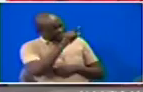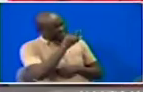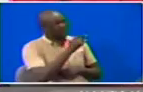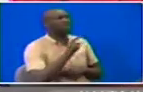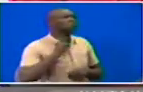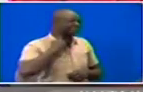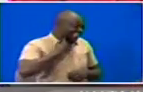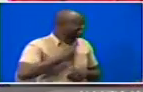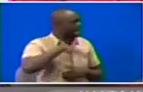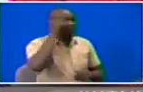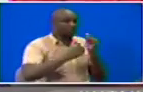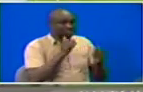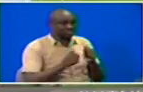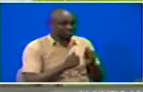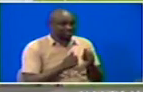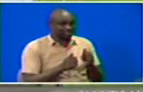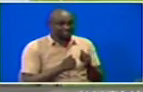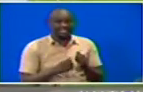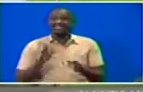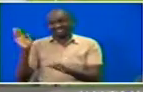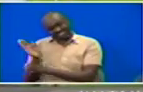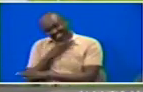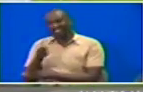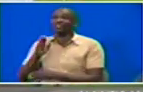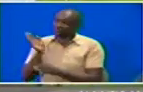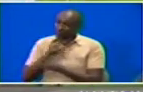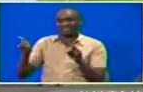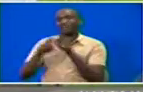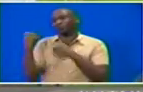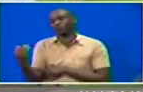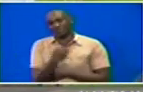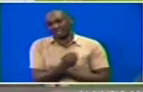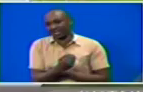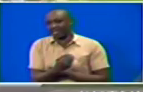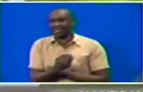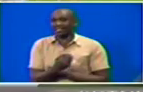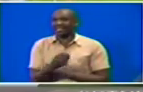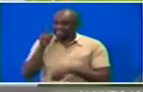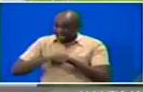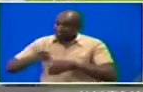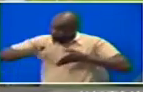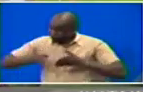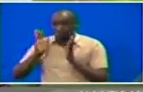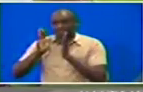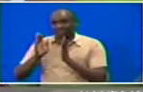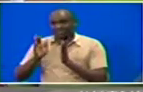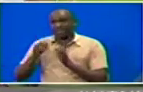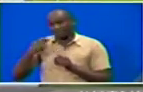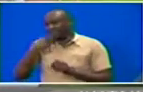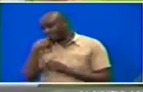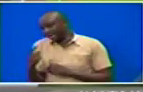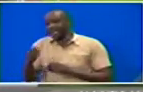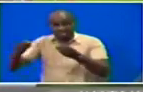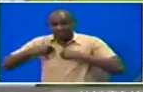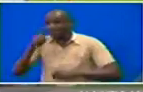song? Album nyimbo ni kama watoto. Nikikuwa favorite. Ukiisha zaa, alafu nije nikuambie